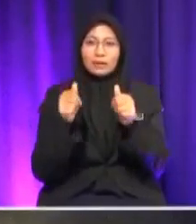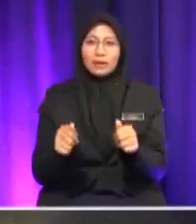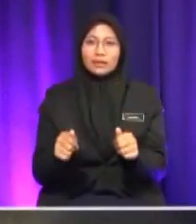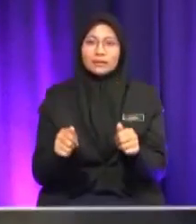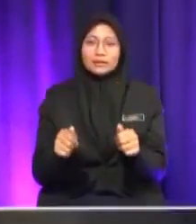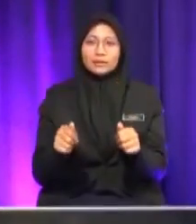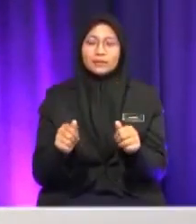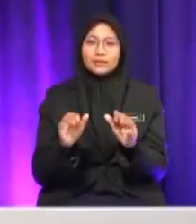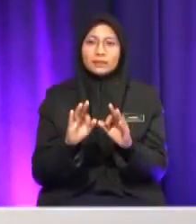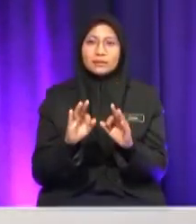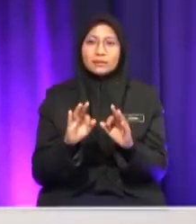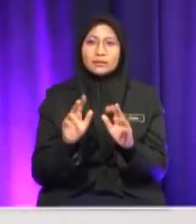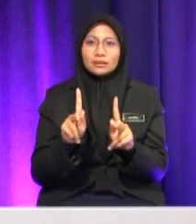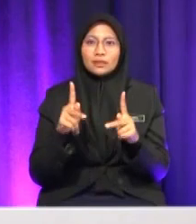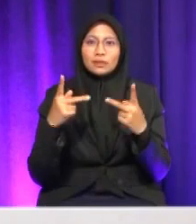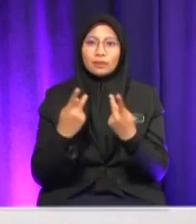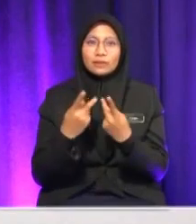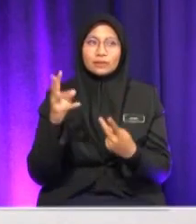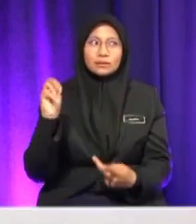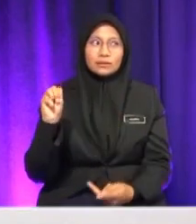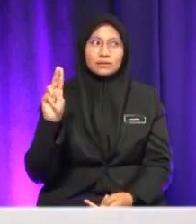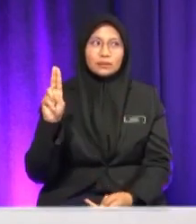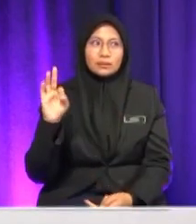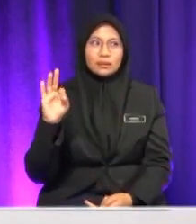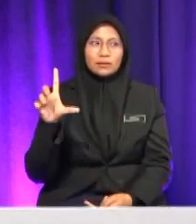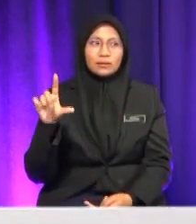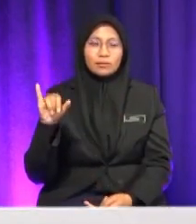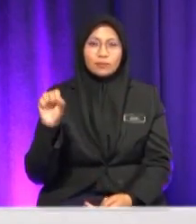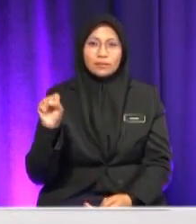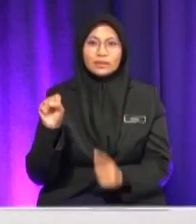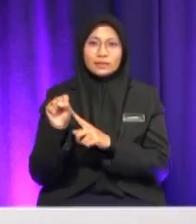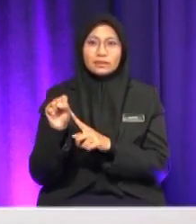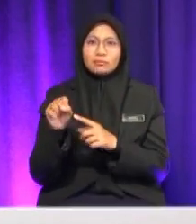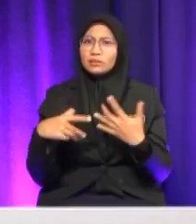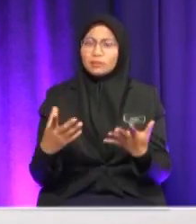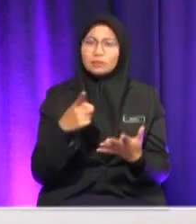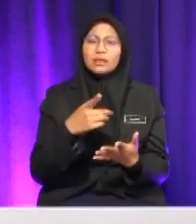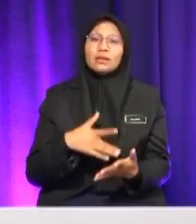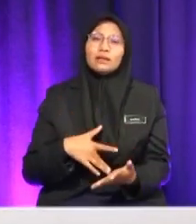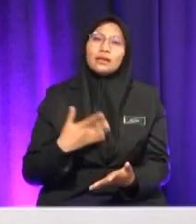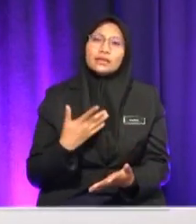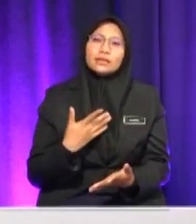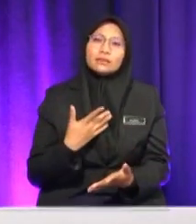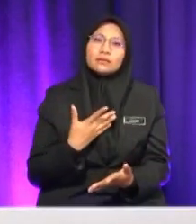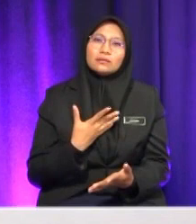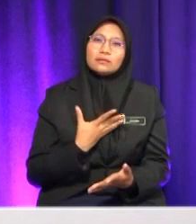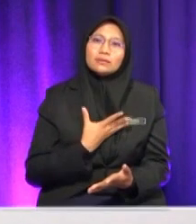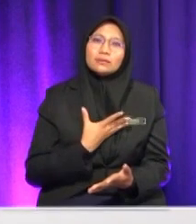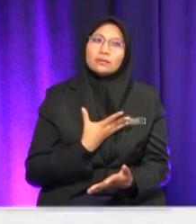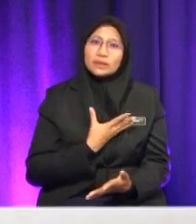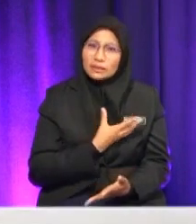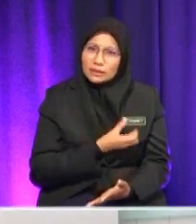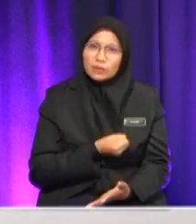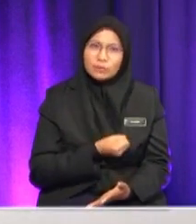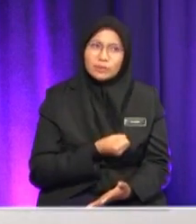Saya berasa sangat sedih dan kecewa. dan saya rasa sangat marah dengan diri saya sebab